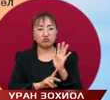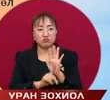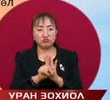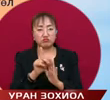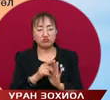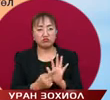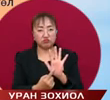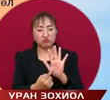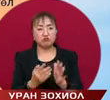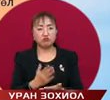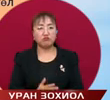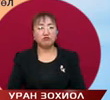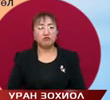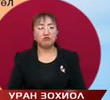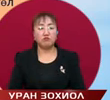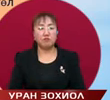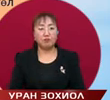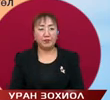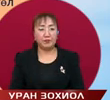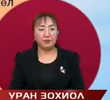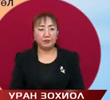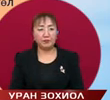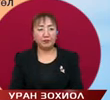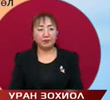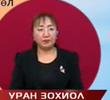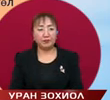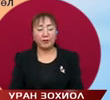үүлгт хүний бүтцийн тайлал хэсэг юм аа.